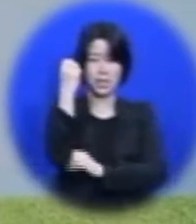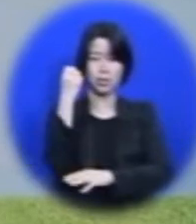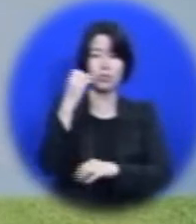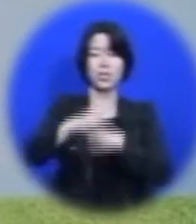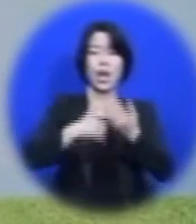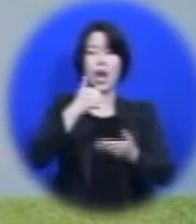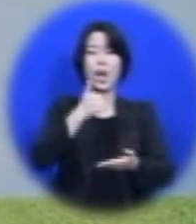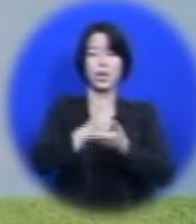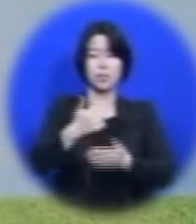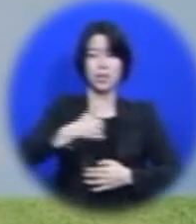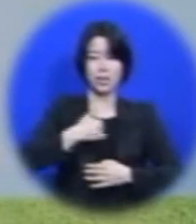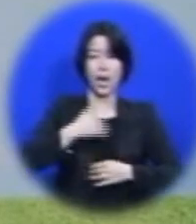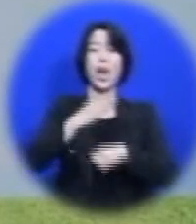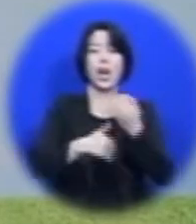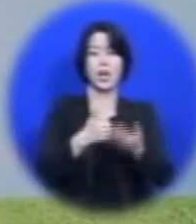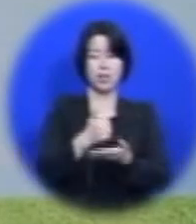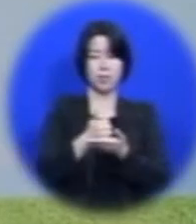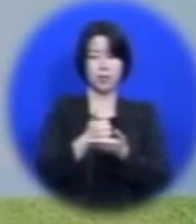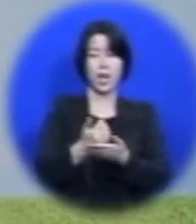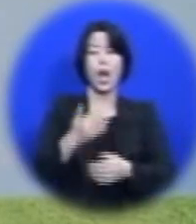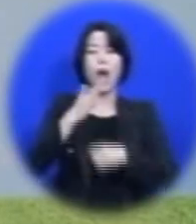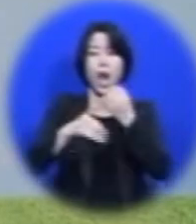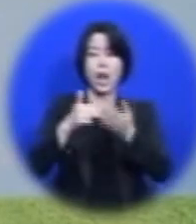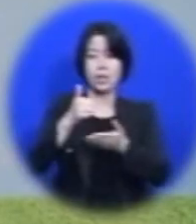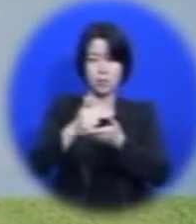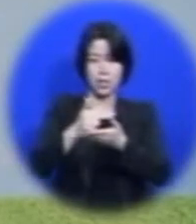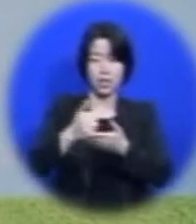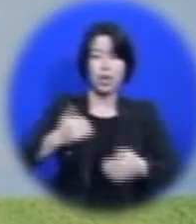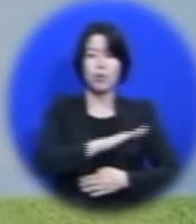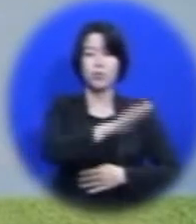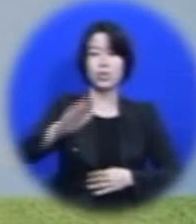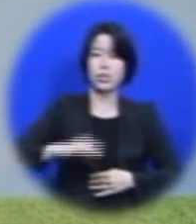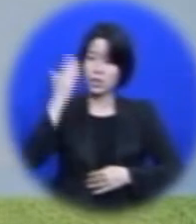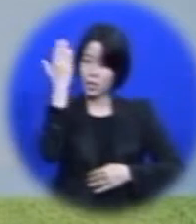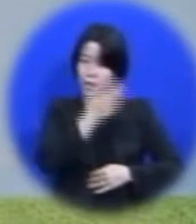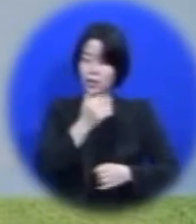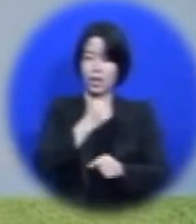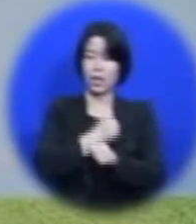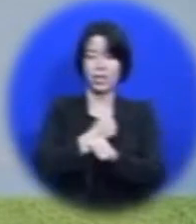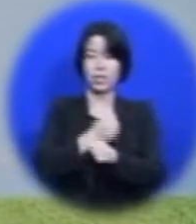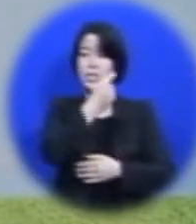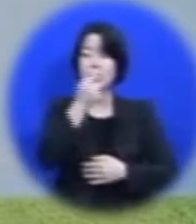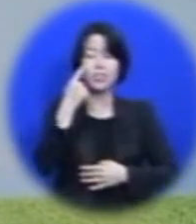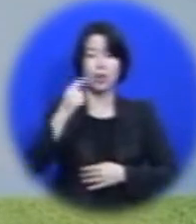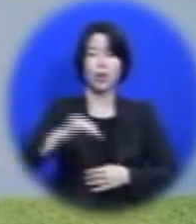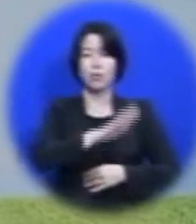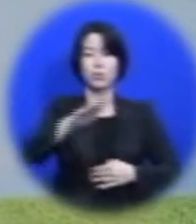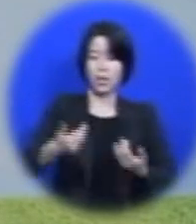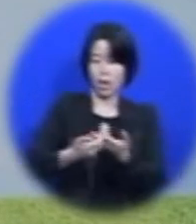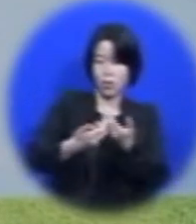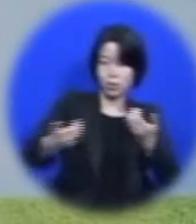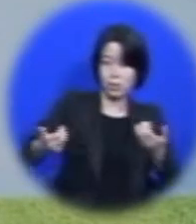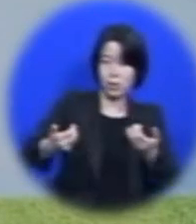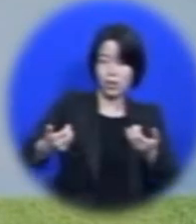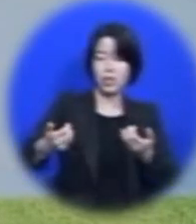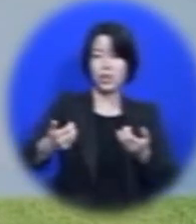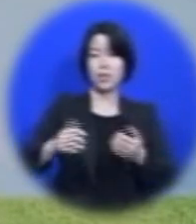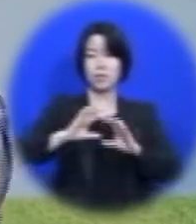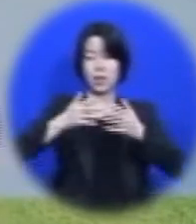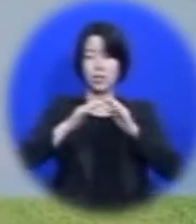하나님이 나의 하나님, 하나님이 우리를 깨끗하게 하신 증거, 우리가 구별된 백성이라는 증거가